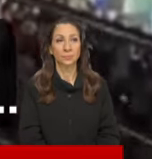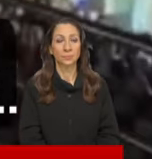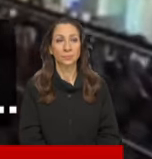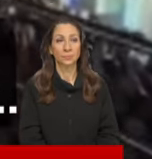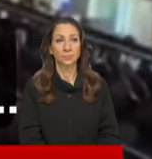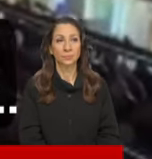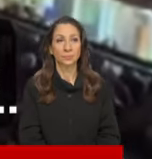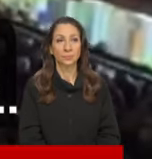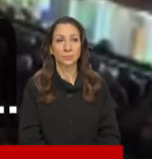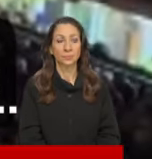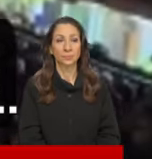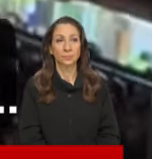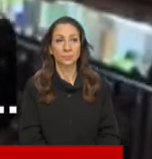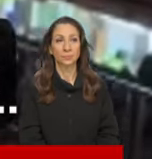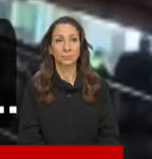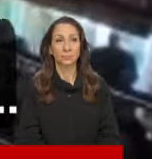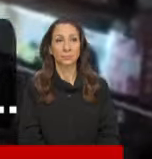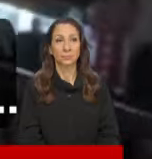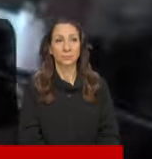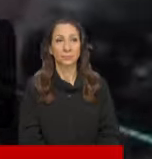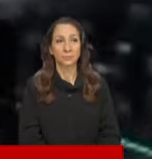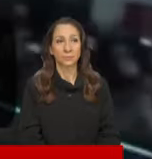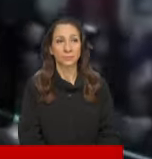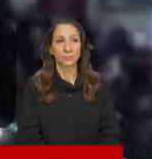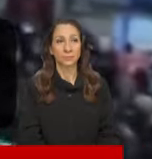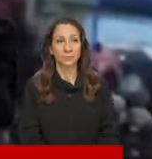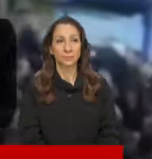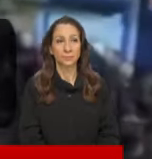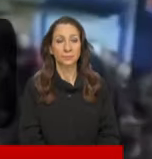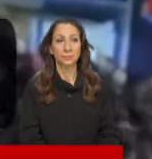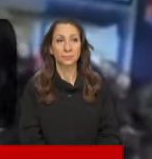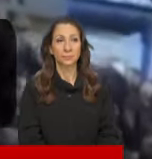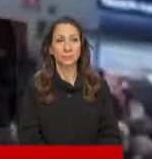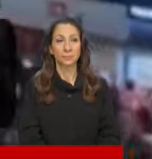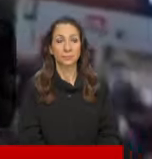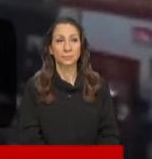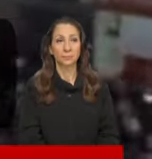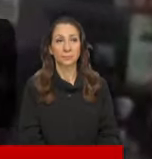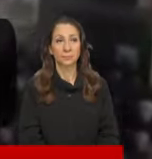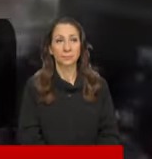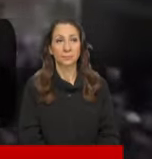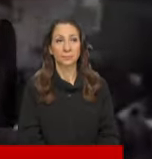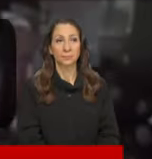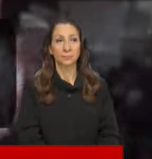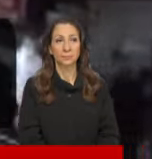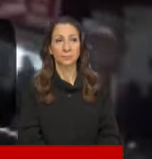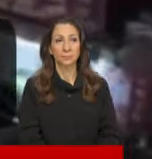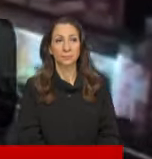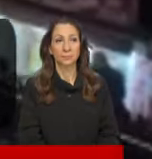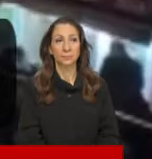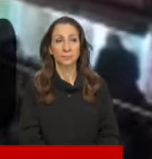örneğin biri ekonomiyle ilgilenecek biri maliyeyle ilgilenecek biri adaletle